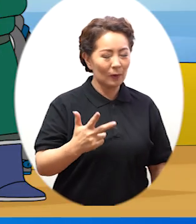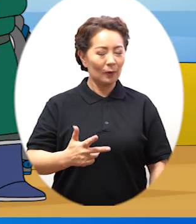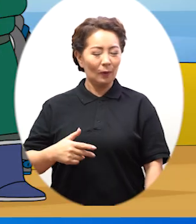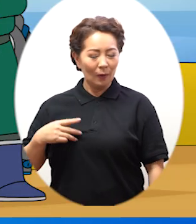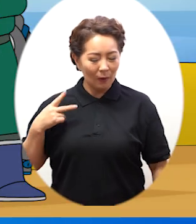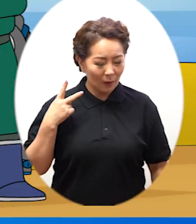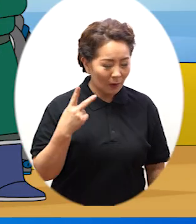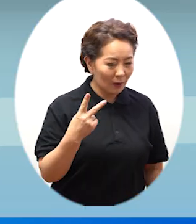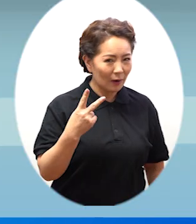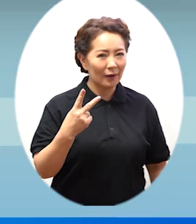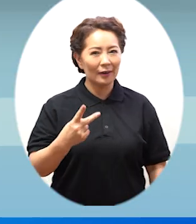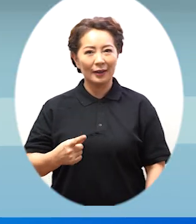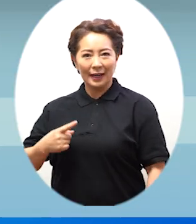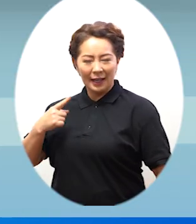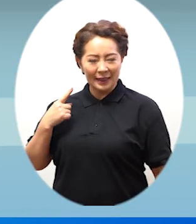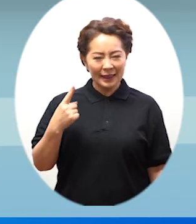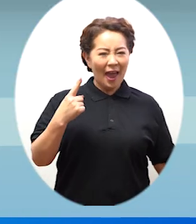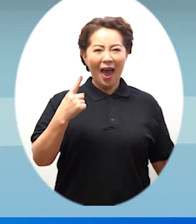3 2